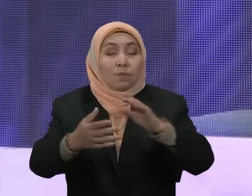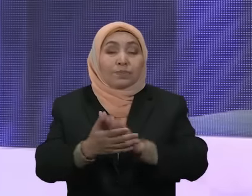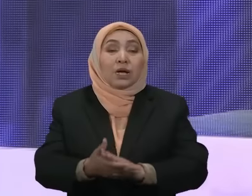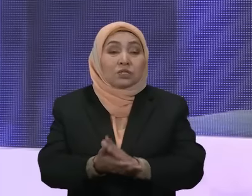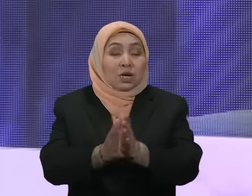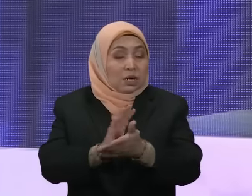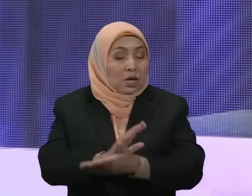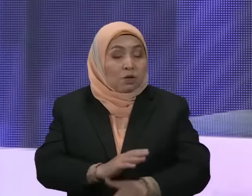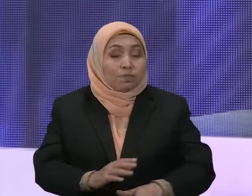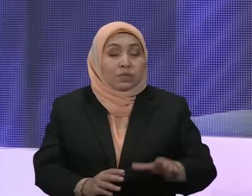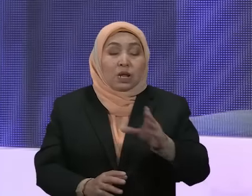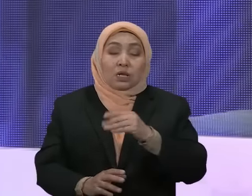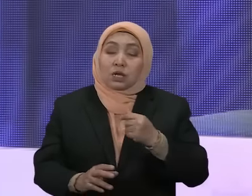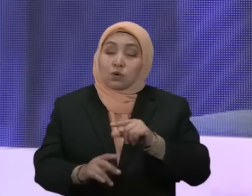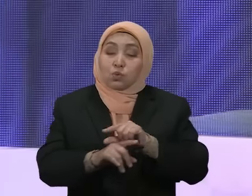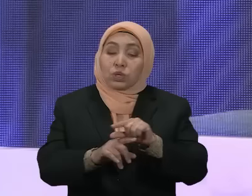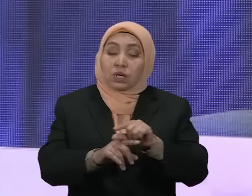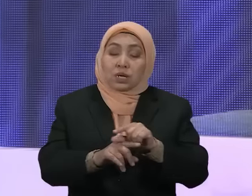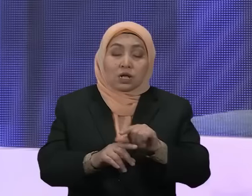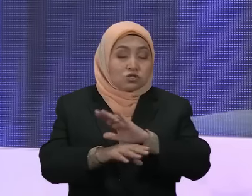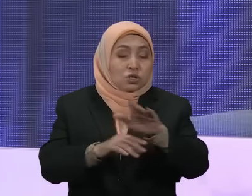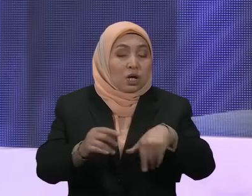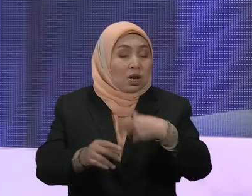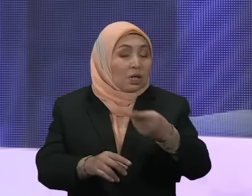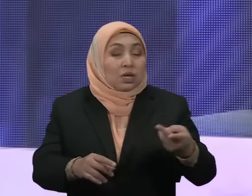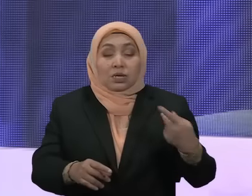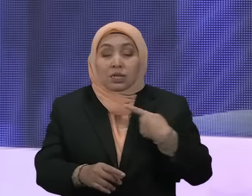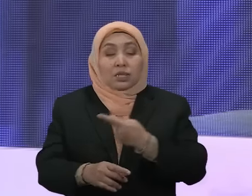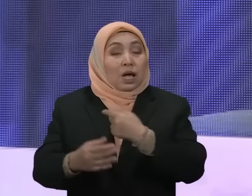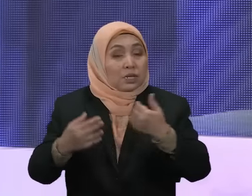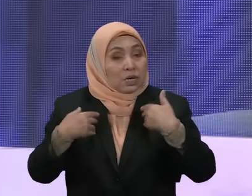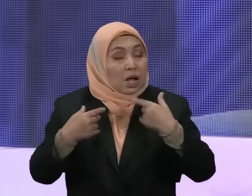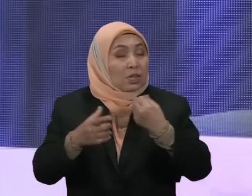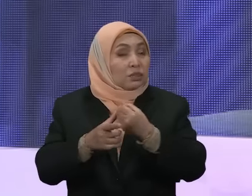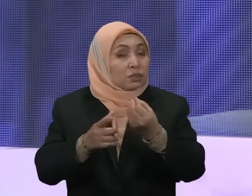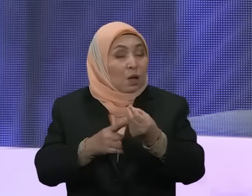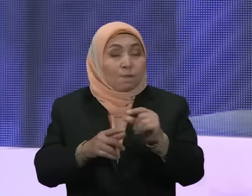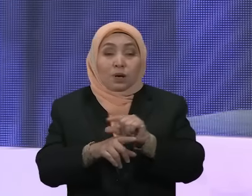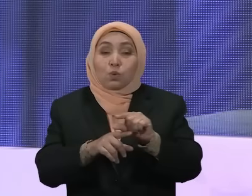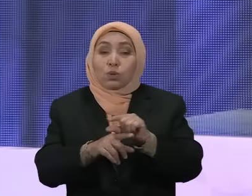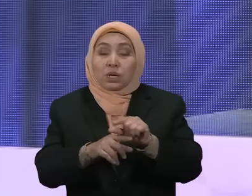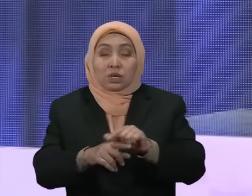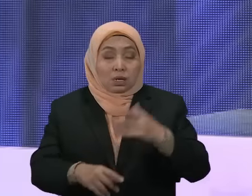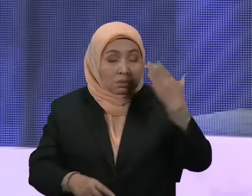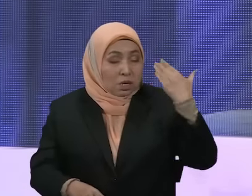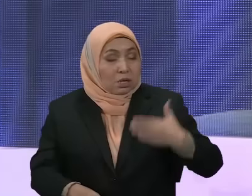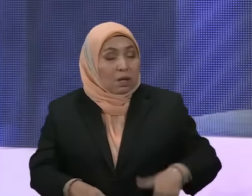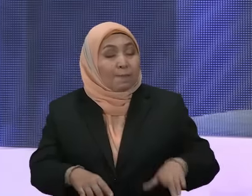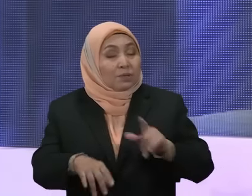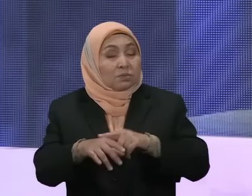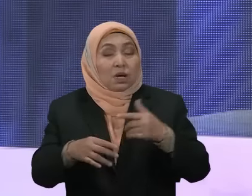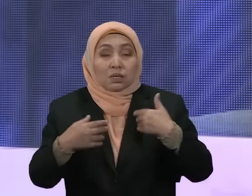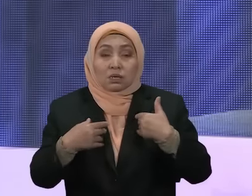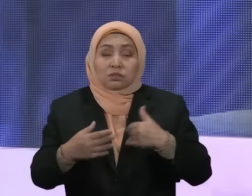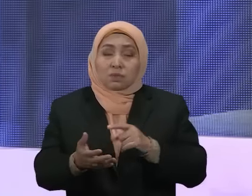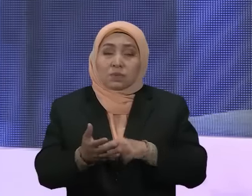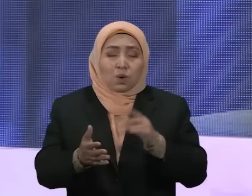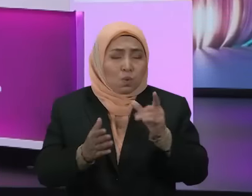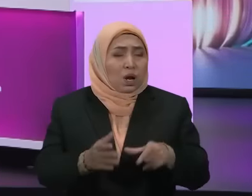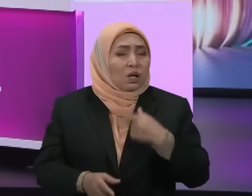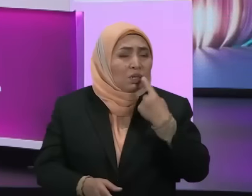amwalihim wa anfusihim. Kita gunakan segala harta yang kita ada ataupun menggunakan diri, masa yang ada. Kadang-kadang orang mungkin